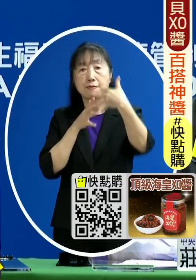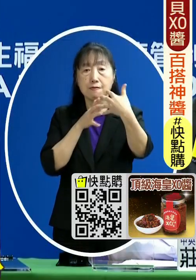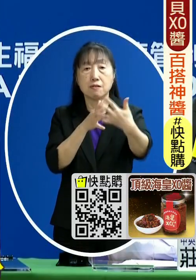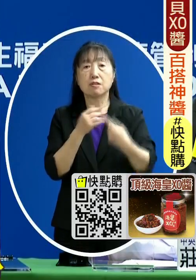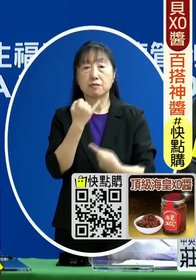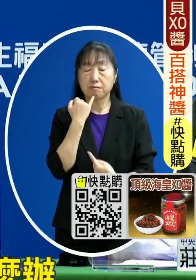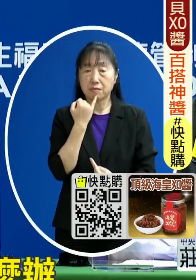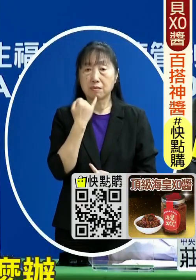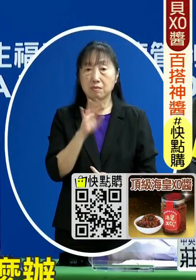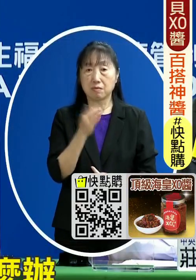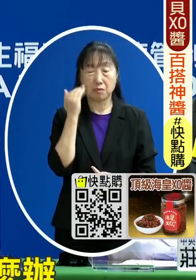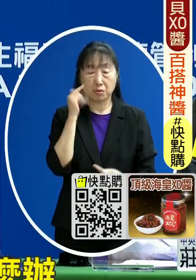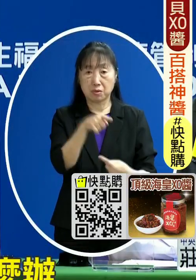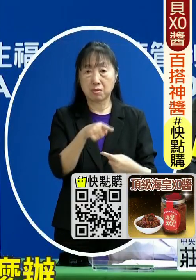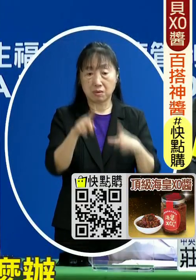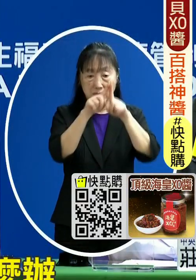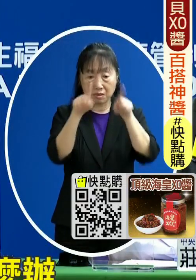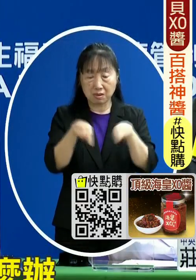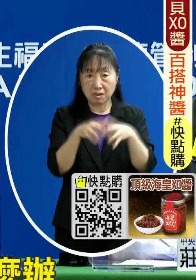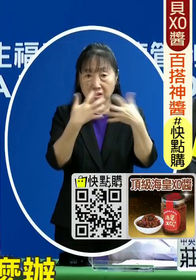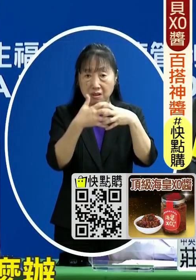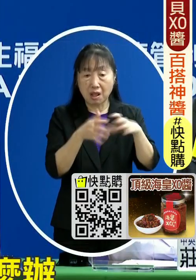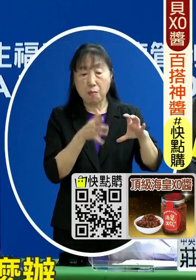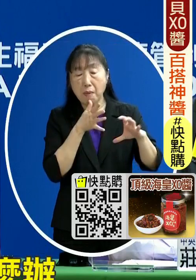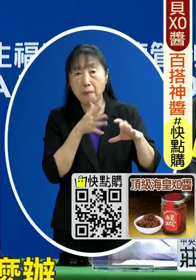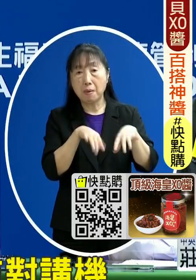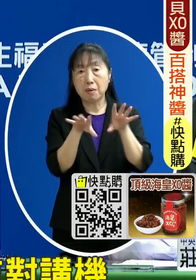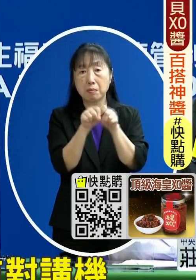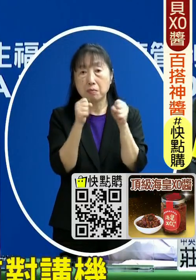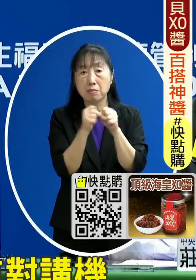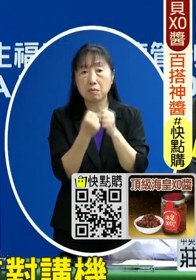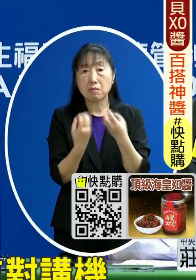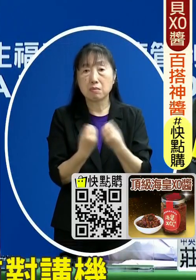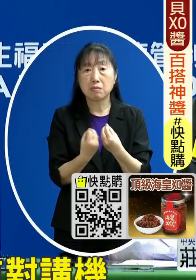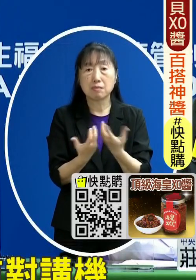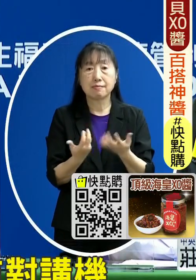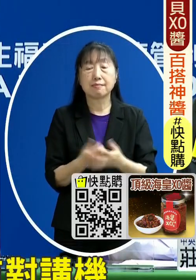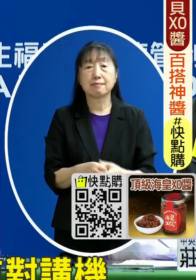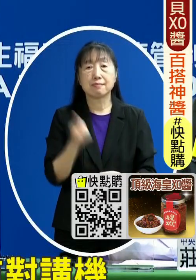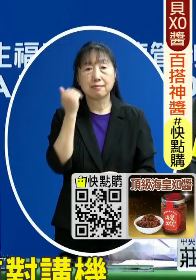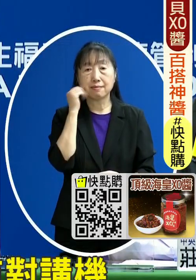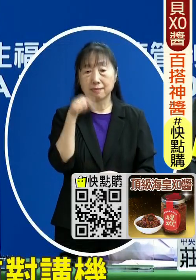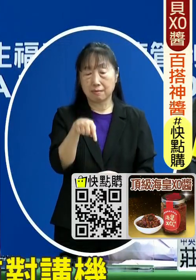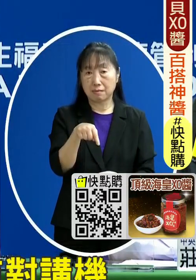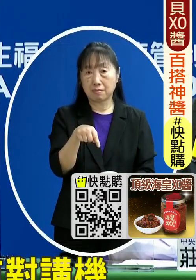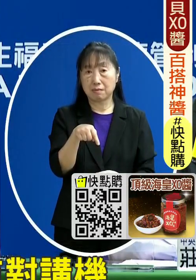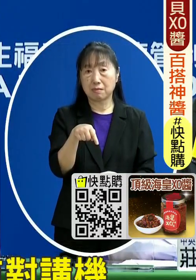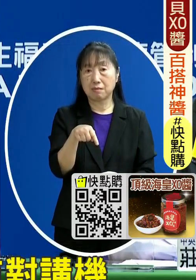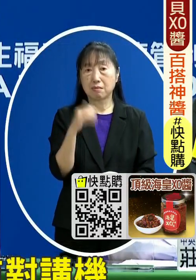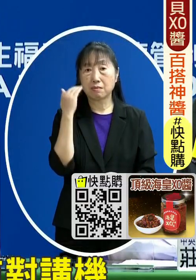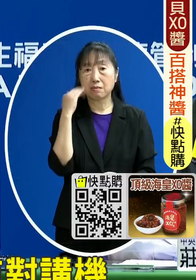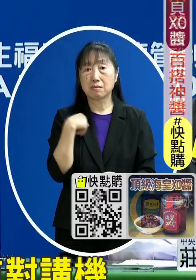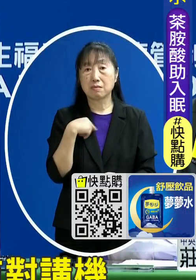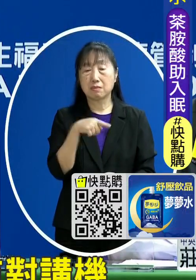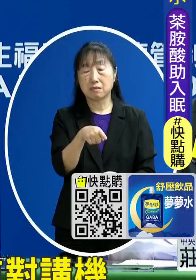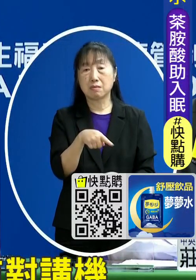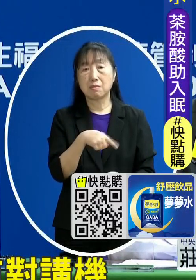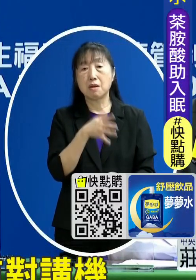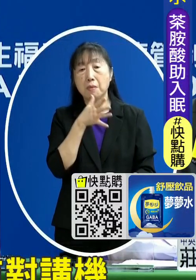问说如果对讲机坏了怎么办，或者就是说它这里面没有